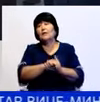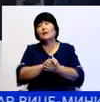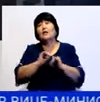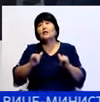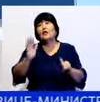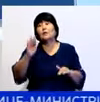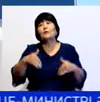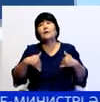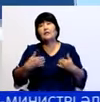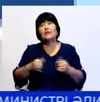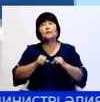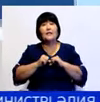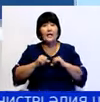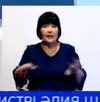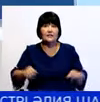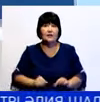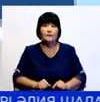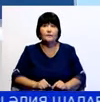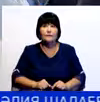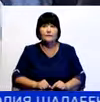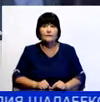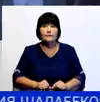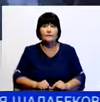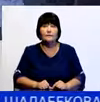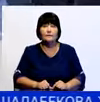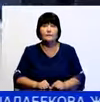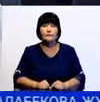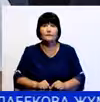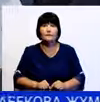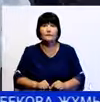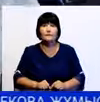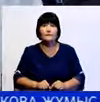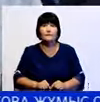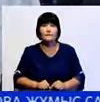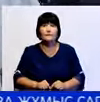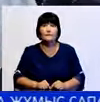деген тілекпен тарасты. Динар Рахман, Бауыржан Қожамұратов, Төрехан Қожахметов, Қызылорда телеарнасы, Шиелі ауданынан.